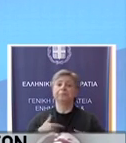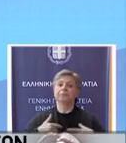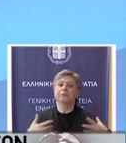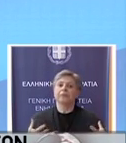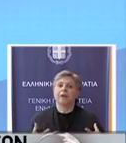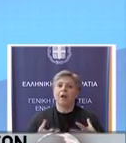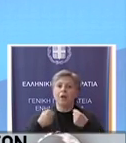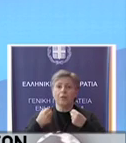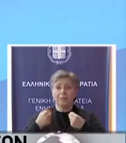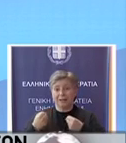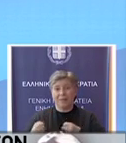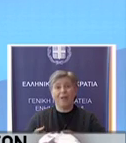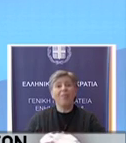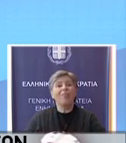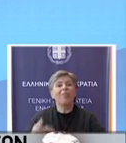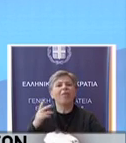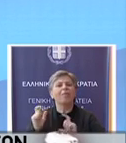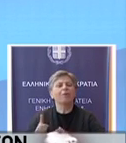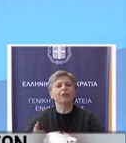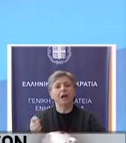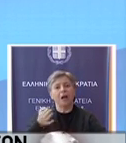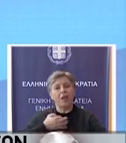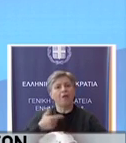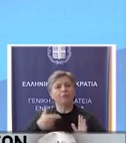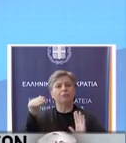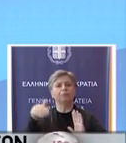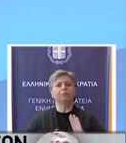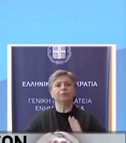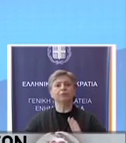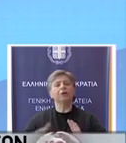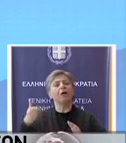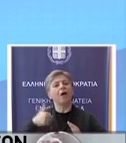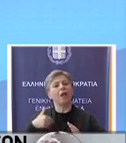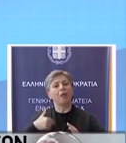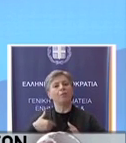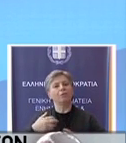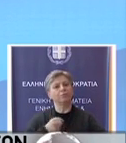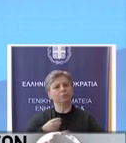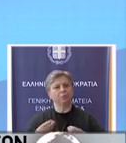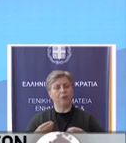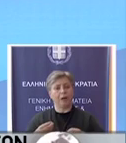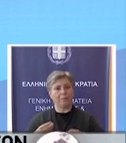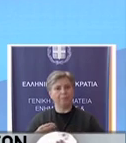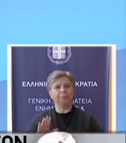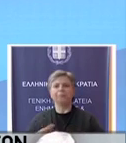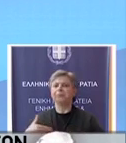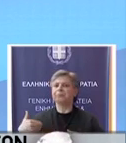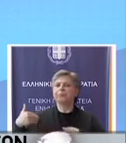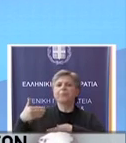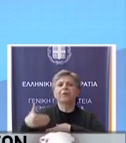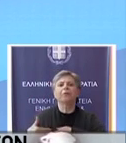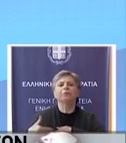καταστροφής που επιμένει να παρουσιάζει η Νέα Δημοκρατία. Να θυμίσω ότι εδώ και ένα χρόνο τη χώρα μας έχουν επισκεφτεί σημαντικοί διεθνείς